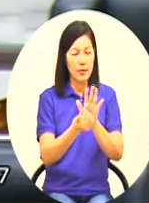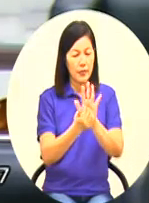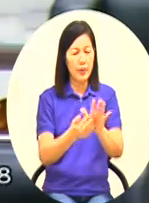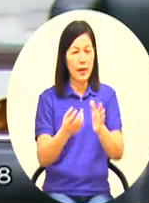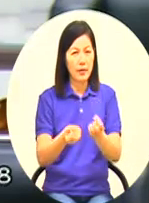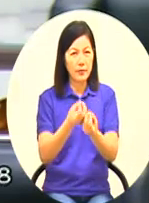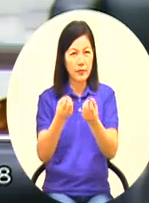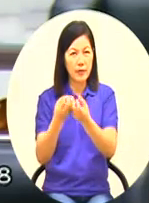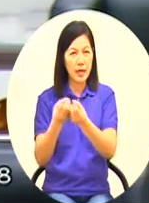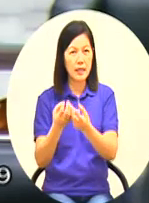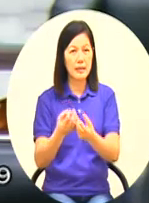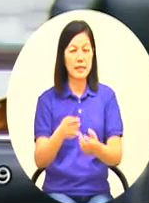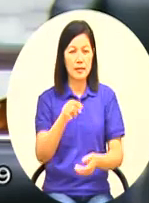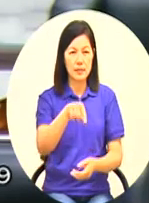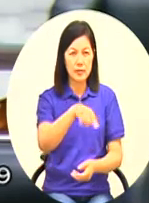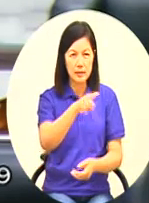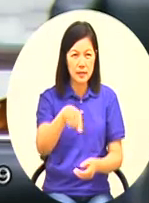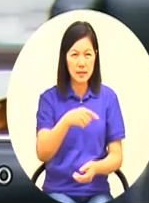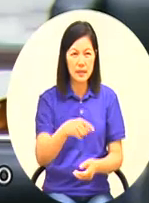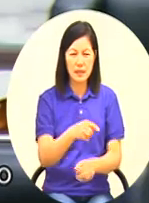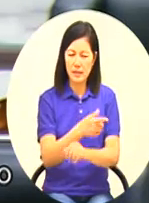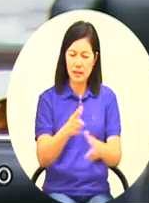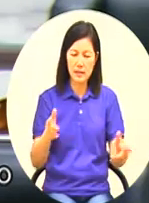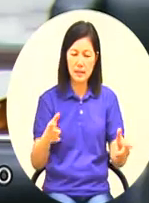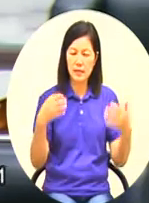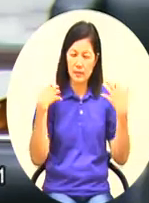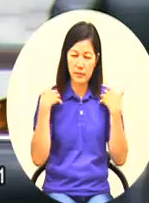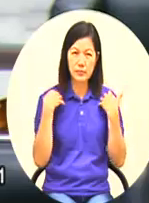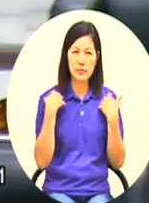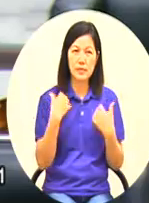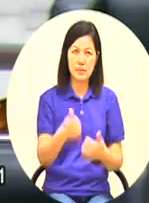很好可是他的观看的次数